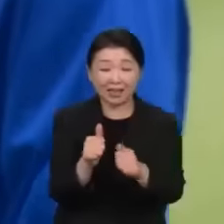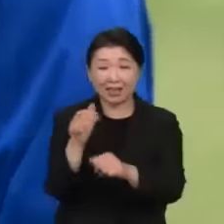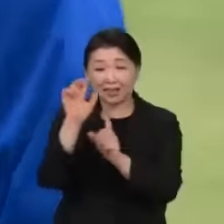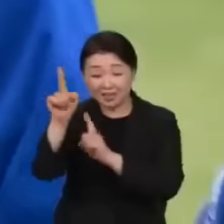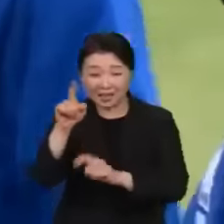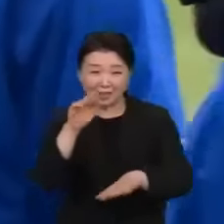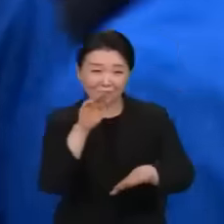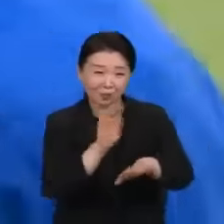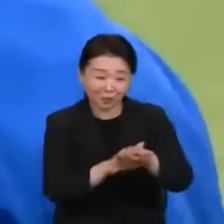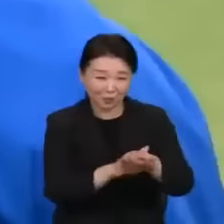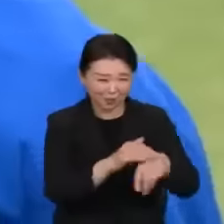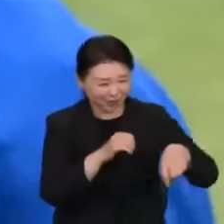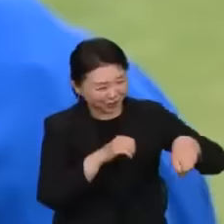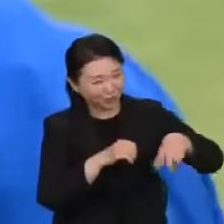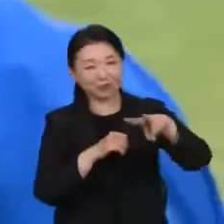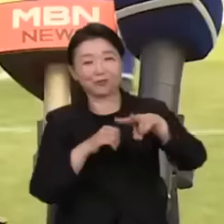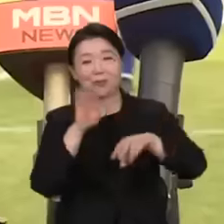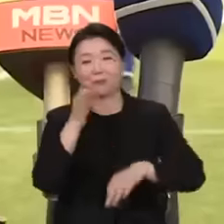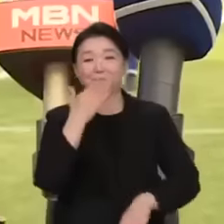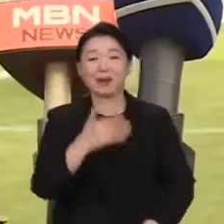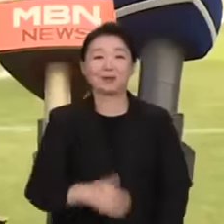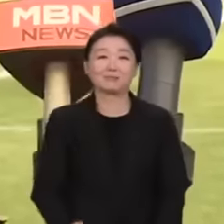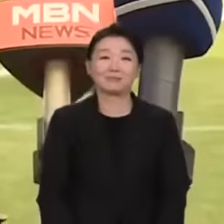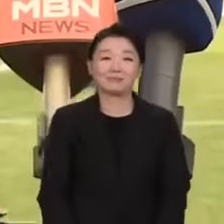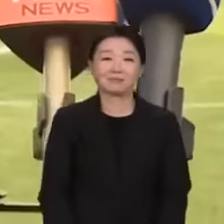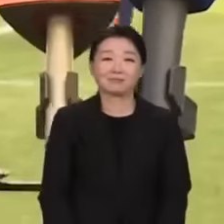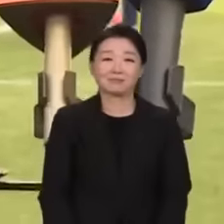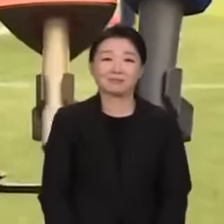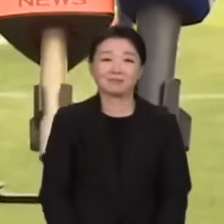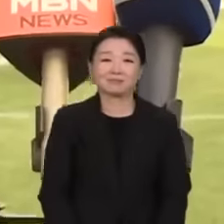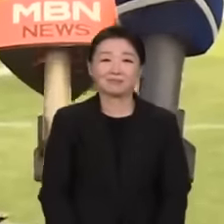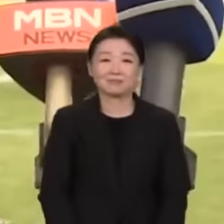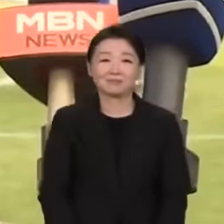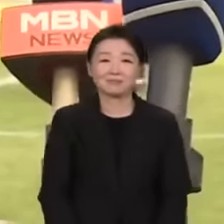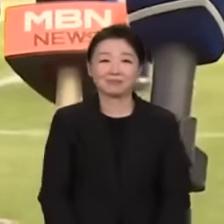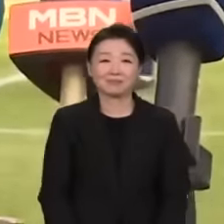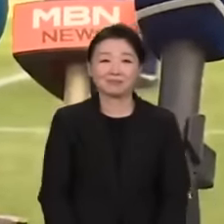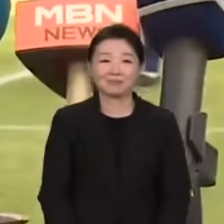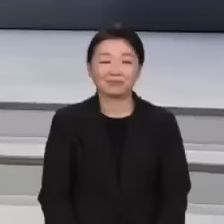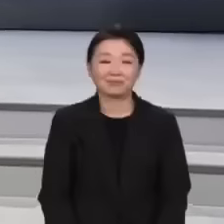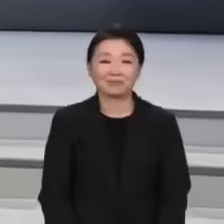슛하는 장면을 기대할 수 있게 됐습니다. JTBC 정수아입니다.